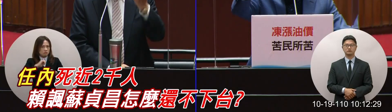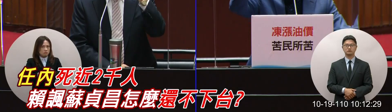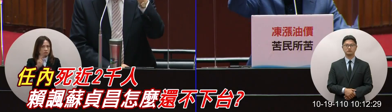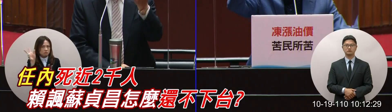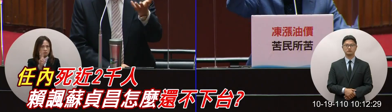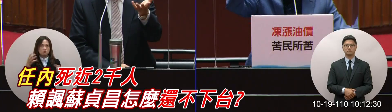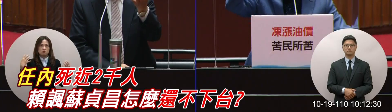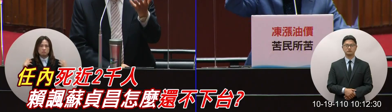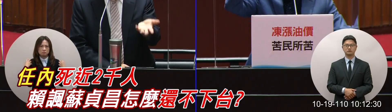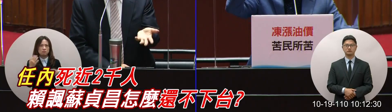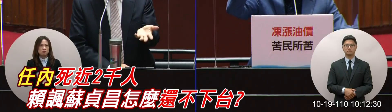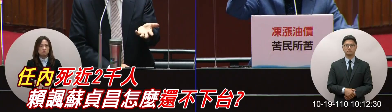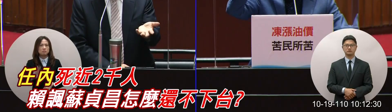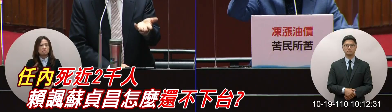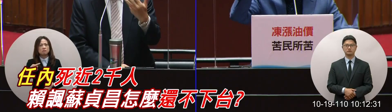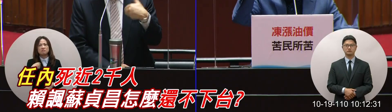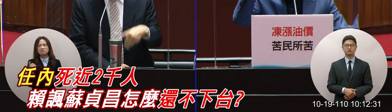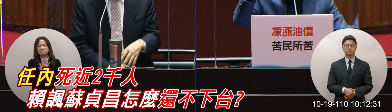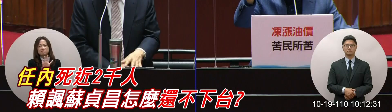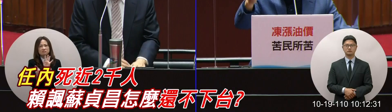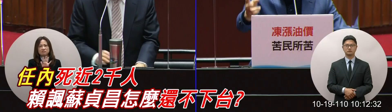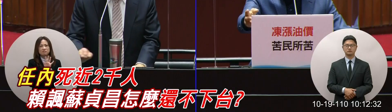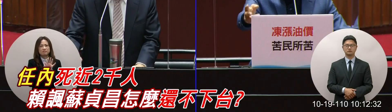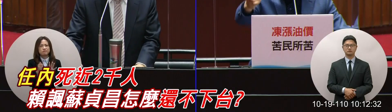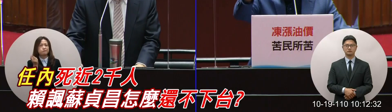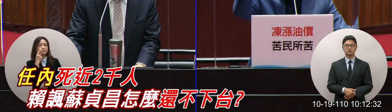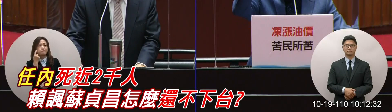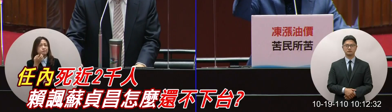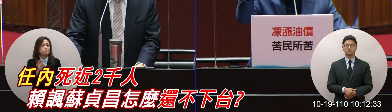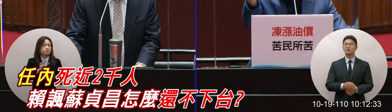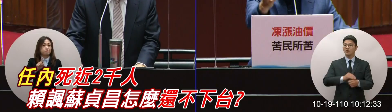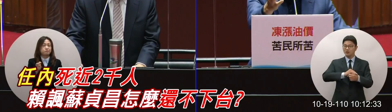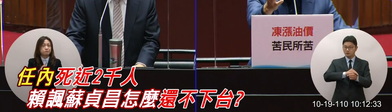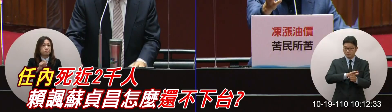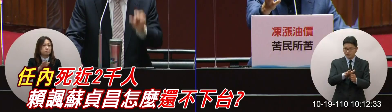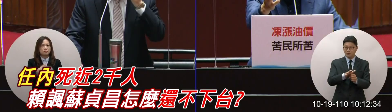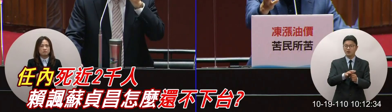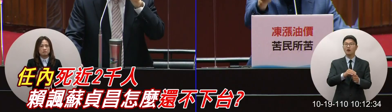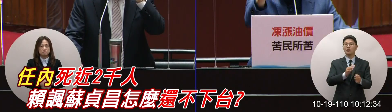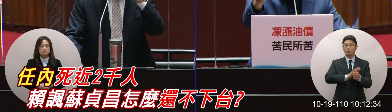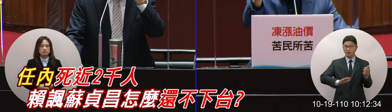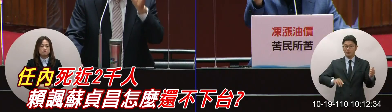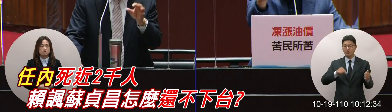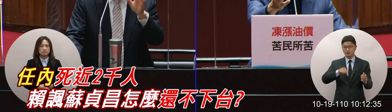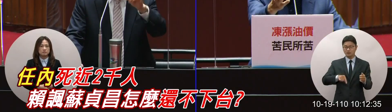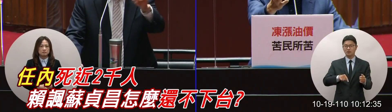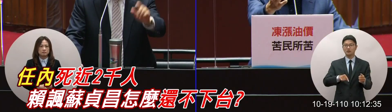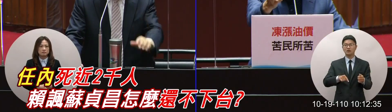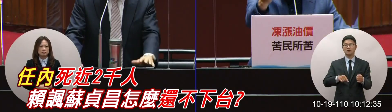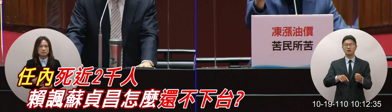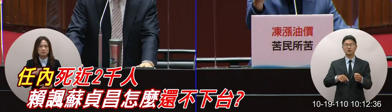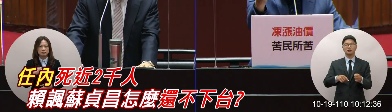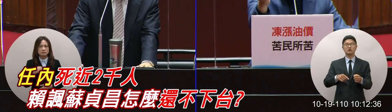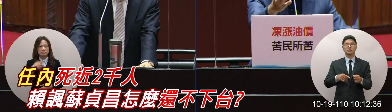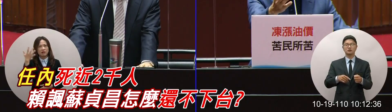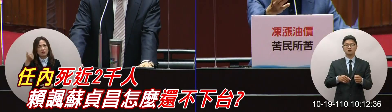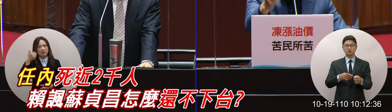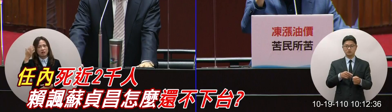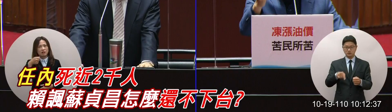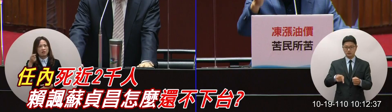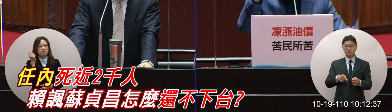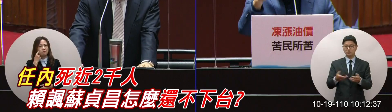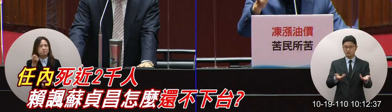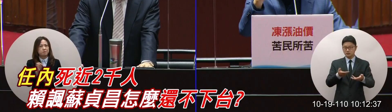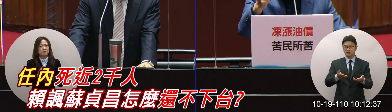了 我也不是做表演，我不这样做。 疫情不算， 我都讲， 疫情不算， 不要这样。 疫情不算，